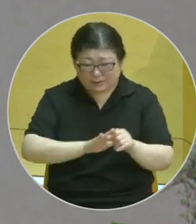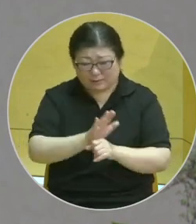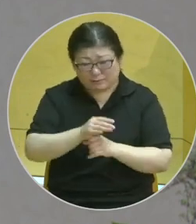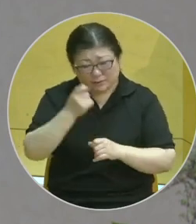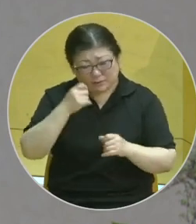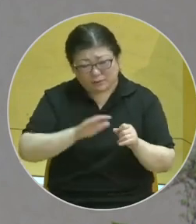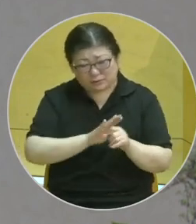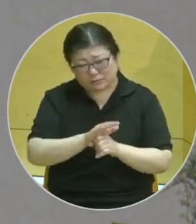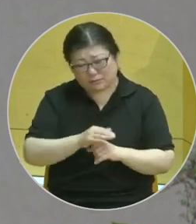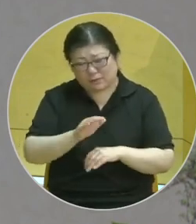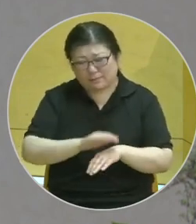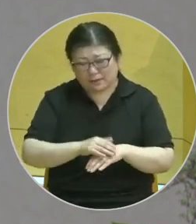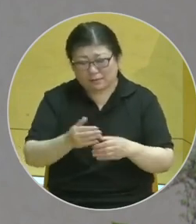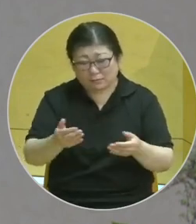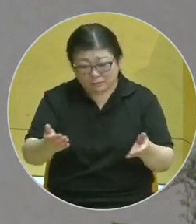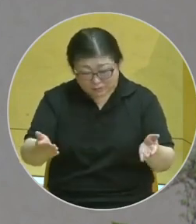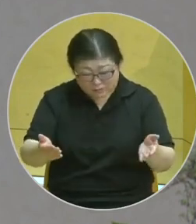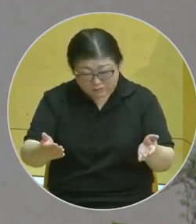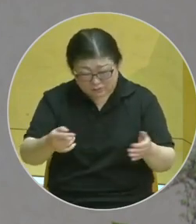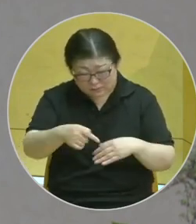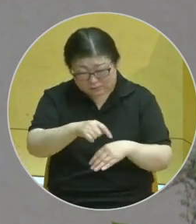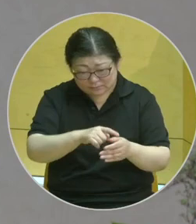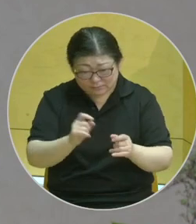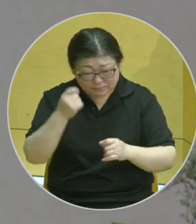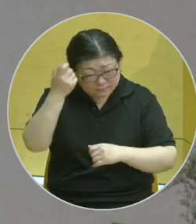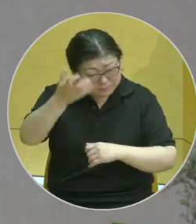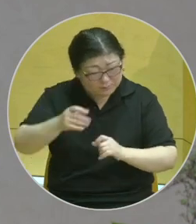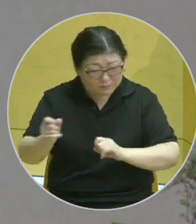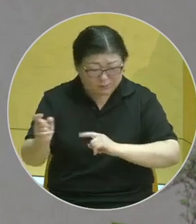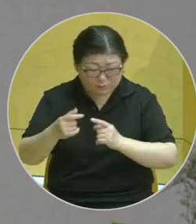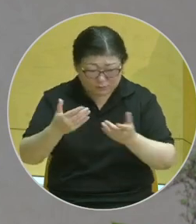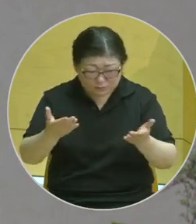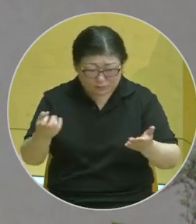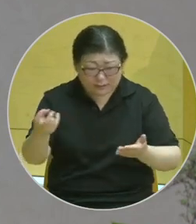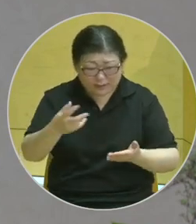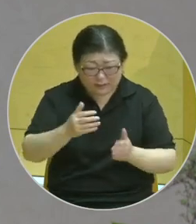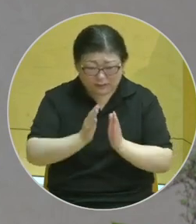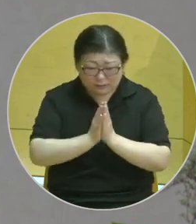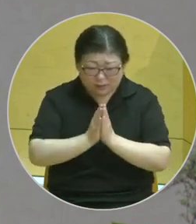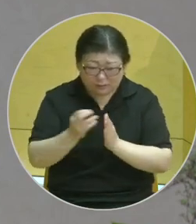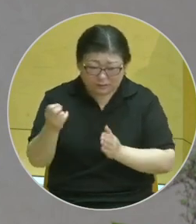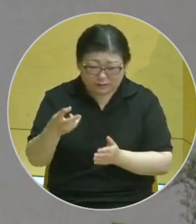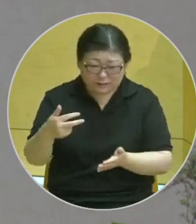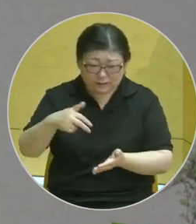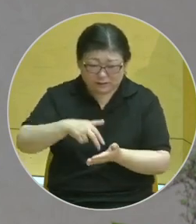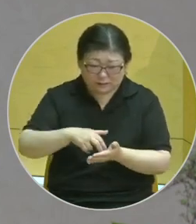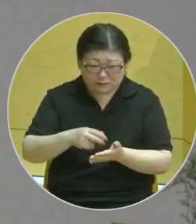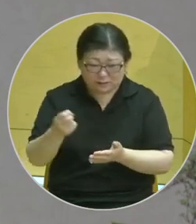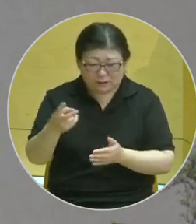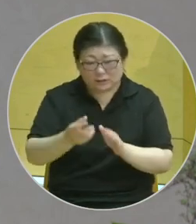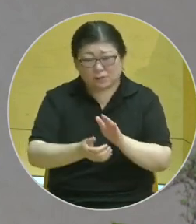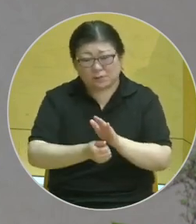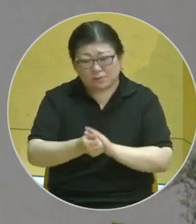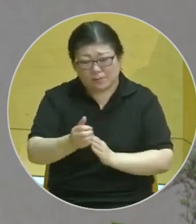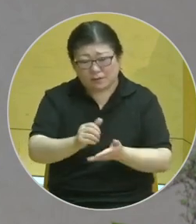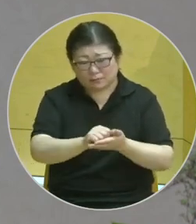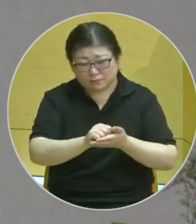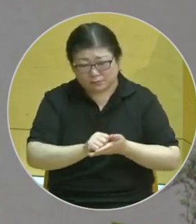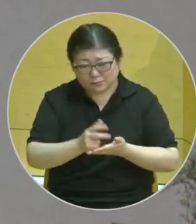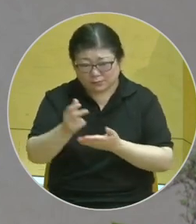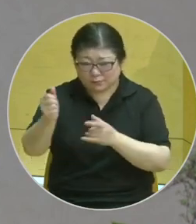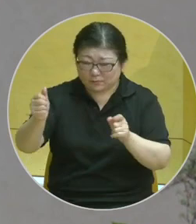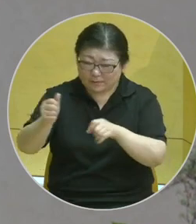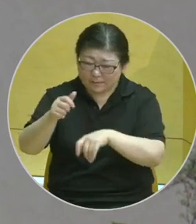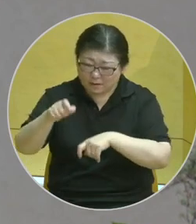였어 그 심령을 회복시켜 주시고 다시 기도하게 하시고 다시 일어서게 하시고 다시 소망을 품고 주 앞에 걸어 갈 수 있도록